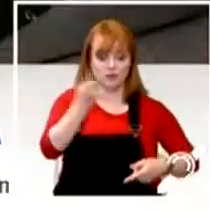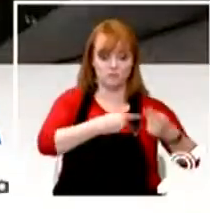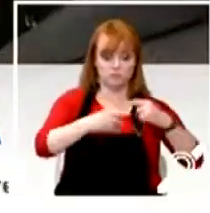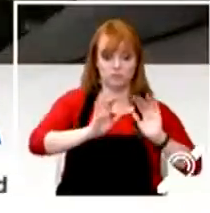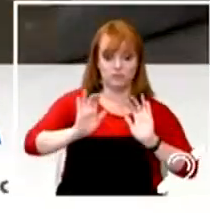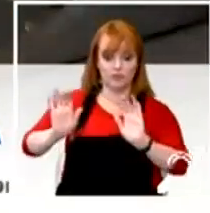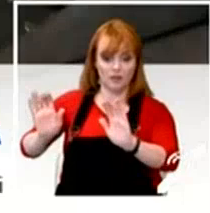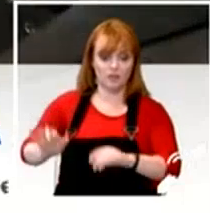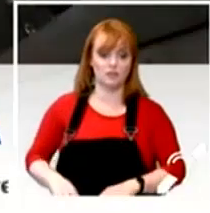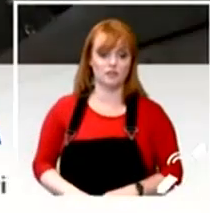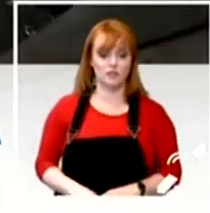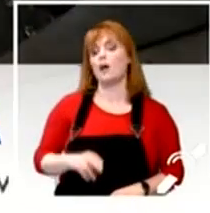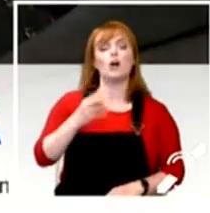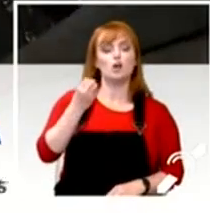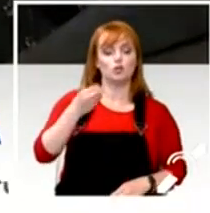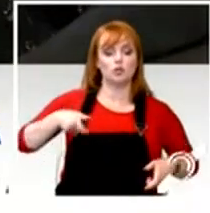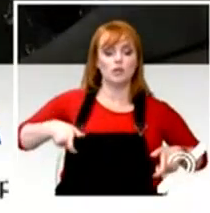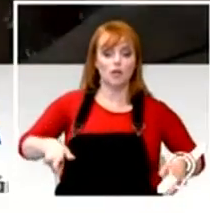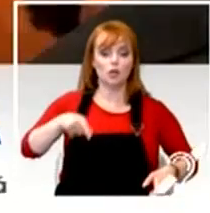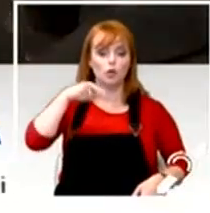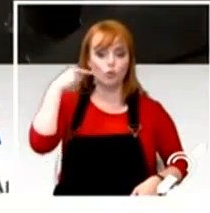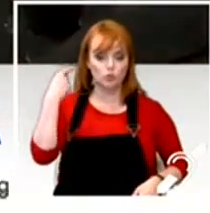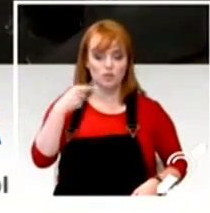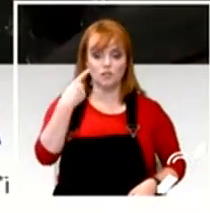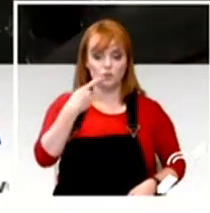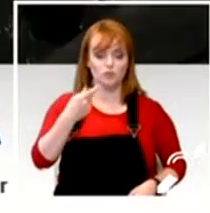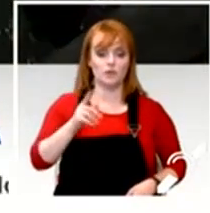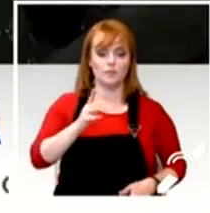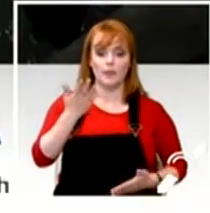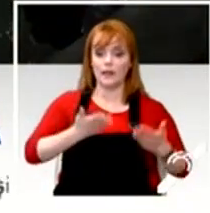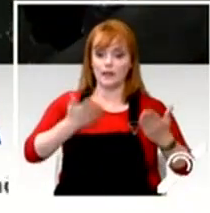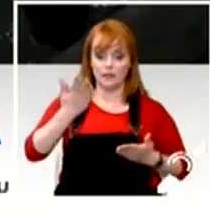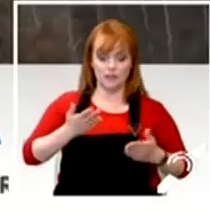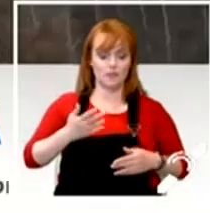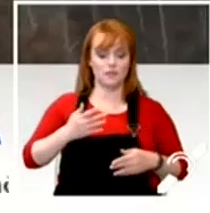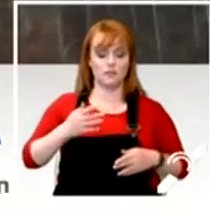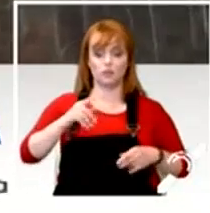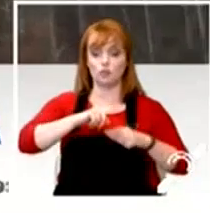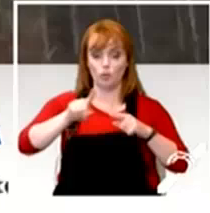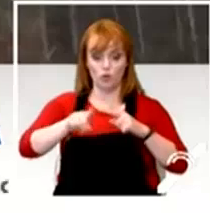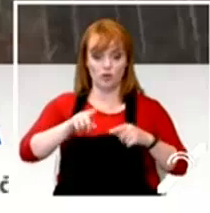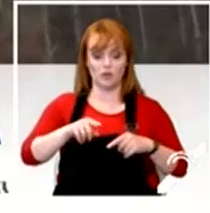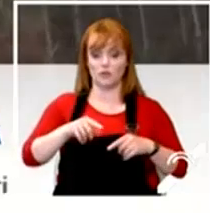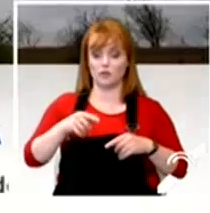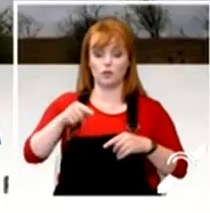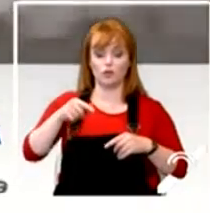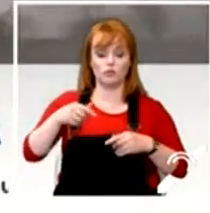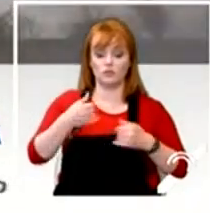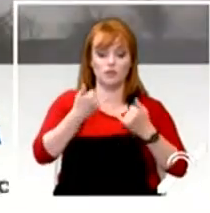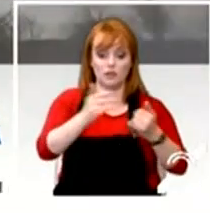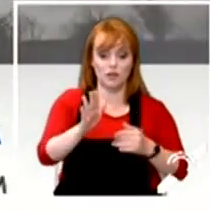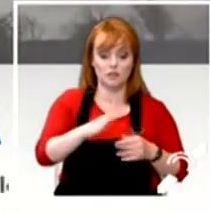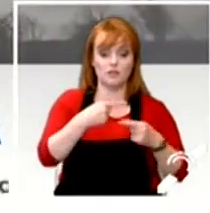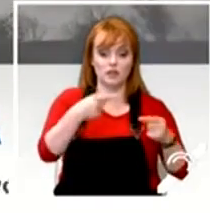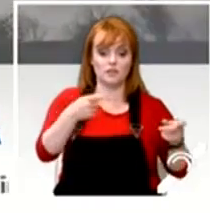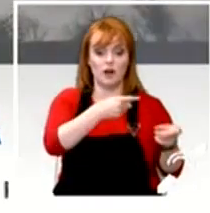află forțele ucrainene. Prigojin a avertizat că dacă mercenarii săi nu vor primi în scurt timp cantitatea de obuze solicitată, întregul grup Wagner se